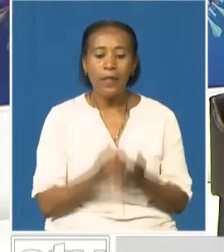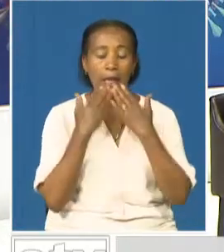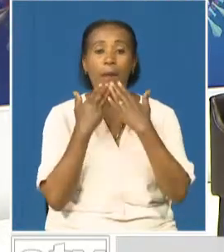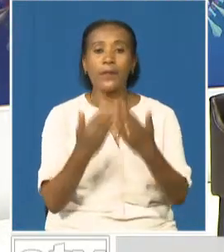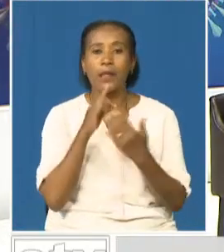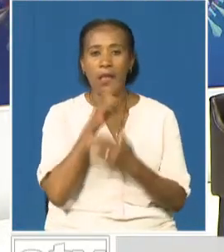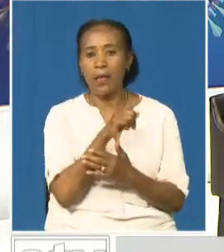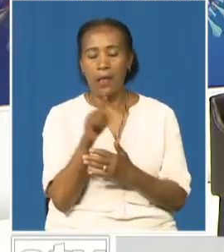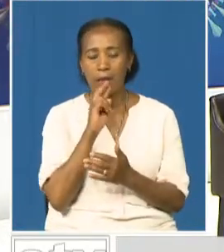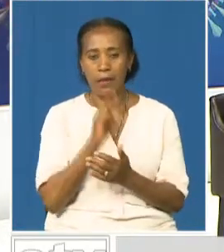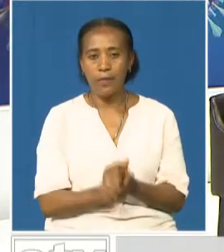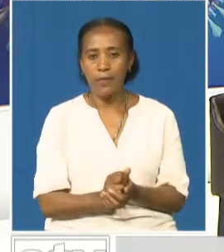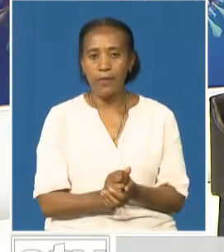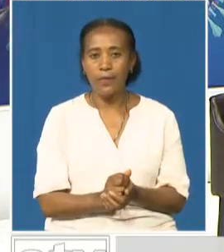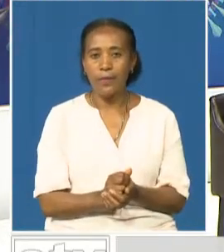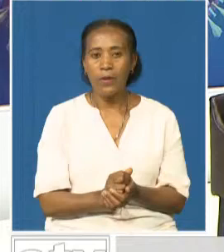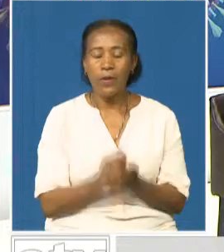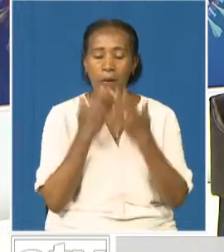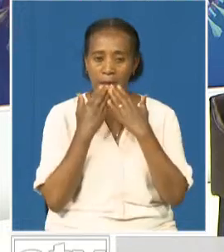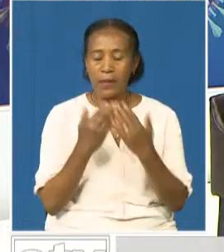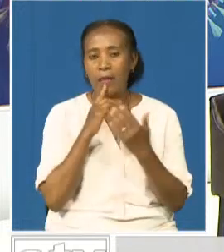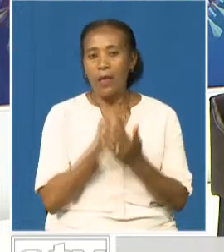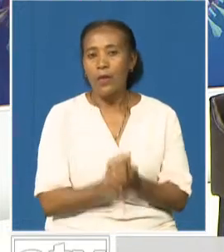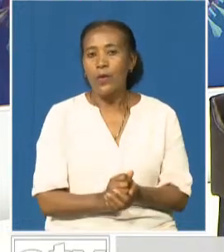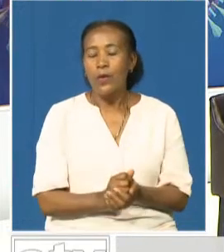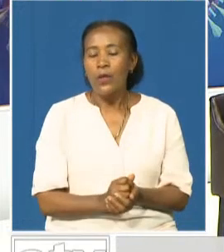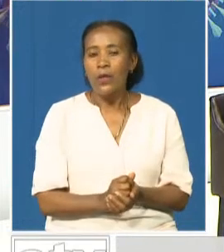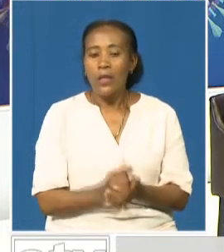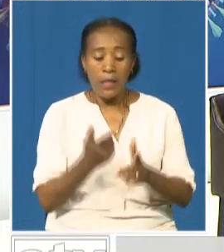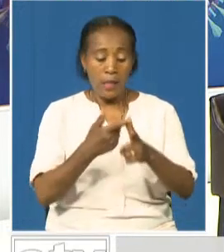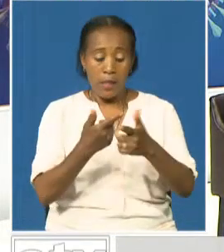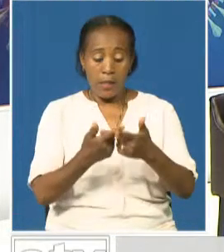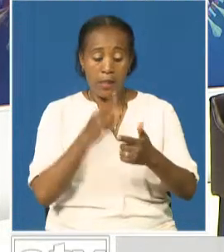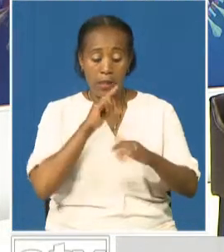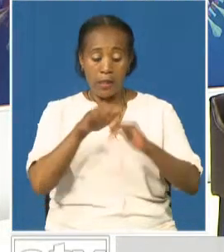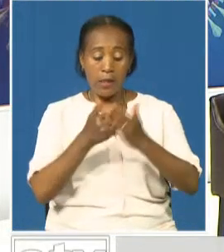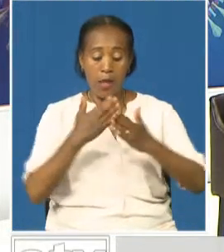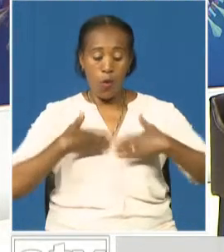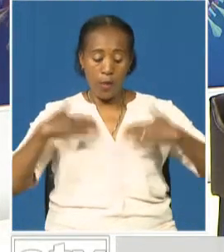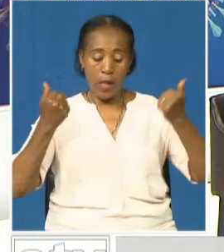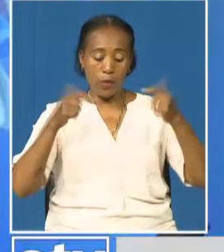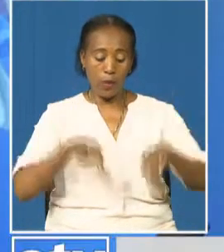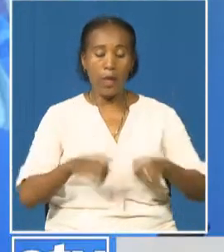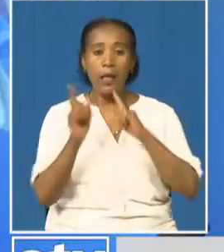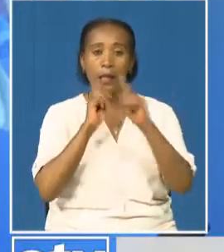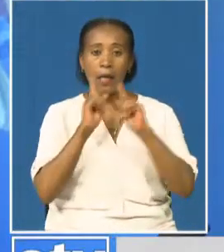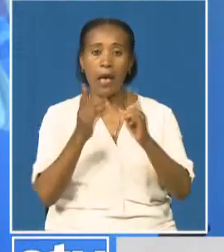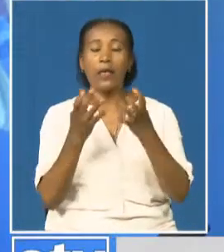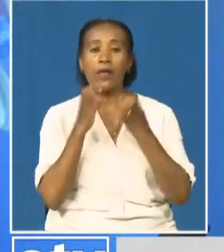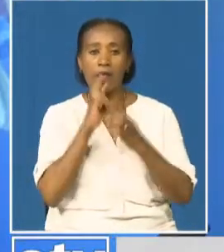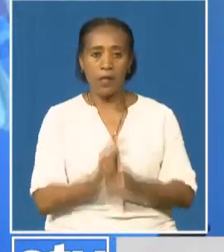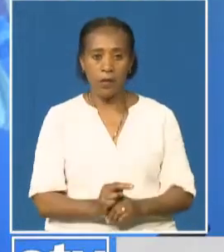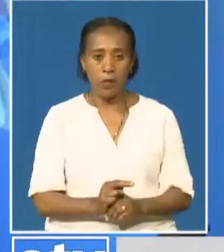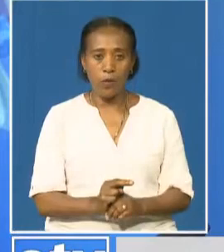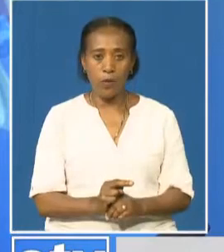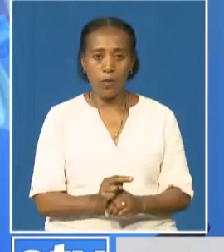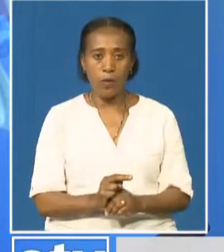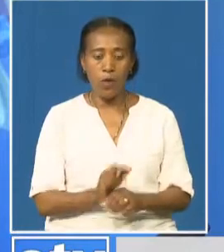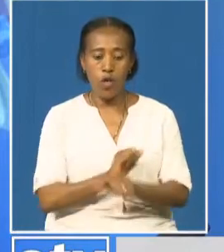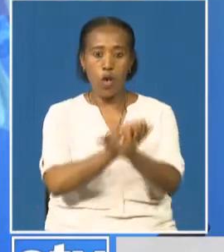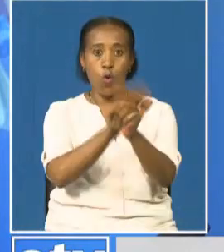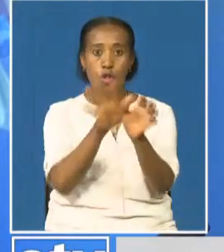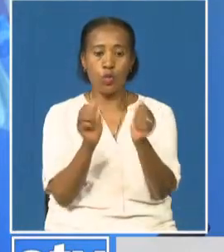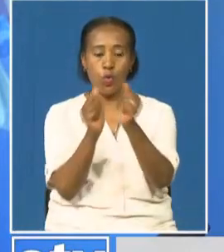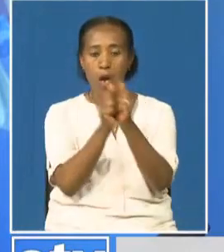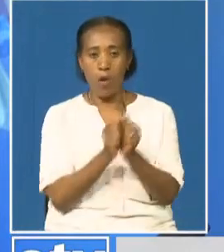በደህና መጡላለሁኝ። በጣም አመሰግናለሁ። መልካም። እንግዲህ ስለ ወጣቶች ነው ዛሬ ልንነጋገር የፈለግነው ከወረርሽኙ